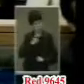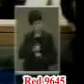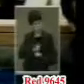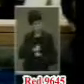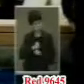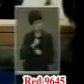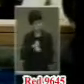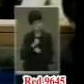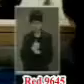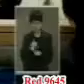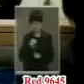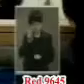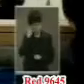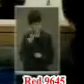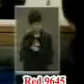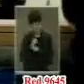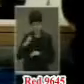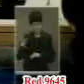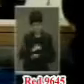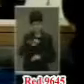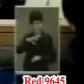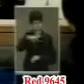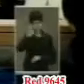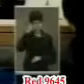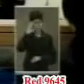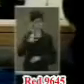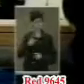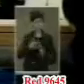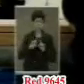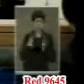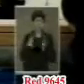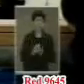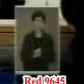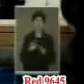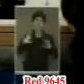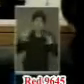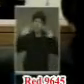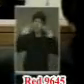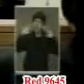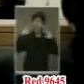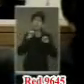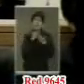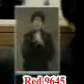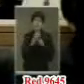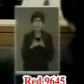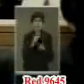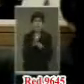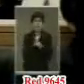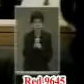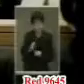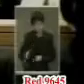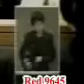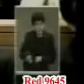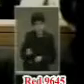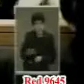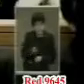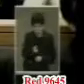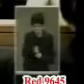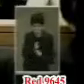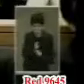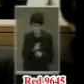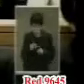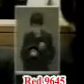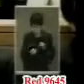ใจโดยไม่มีเจตนาที่จะยึดทำเนียบรัฐบาลแบบนี้รัฐบาลเวลานั้นก็ใช้หมาหรือสุนัขตำรวจเข้าไปกั